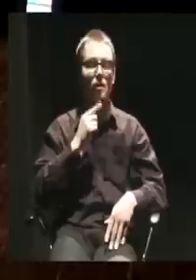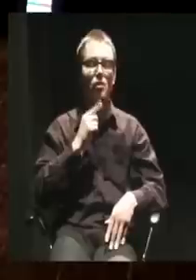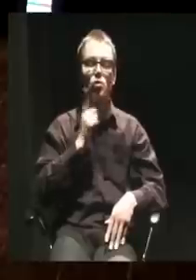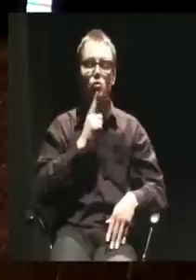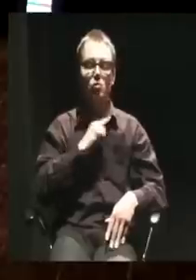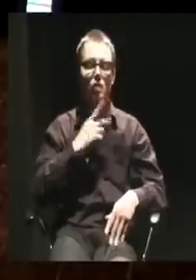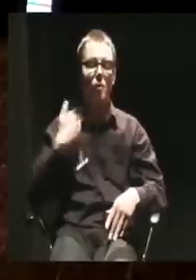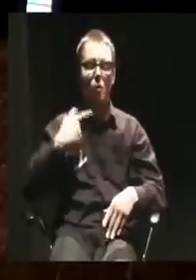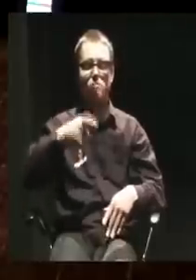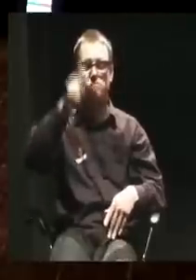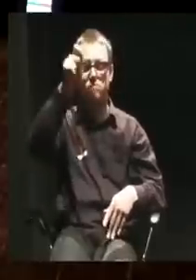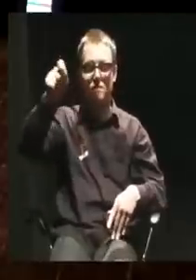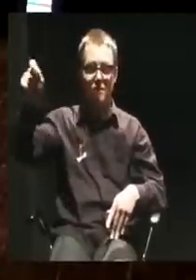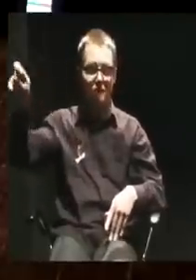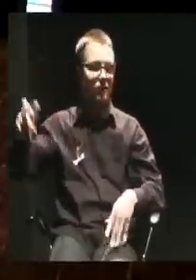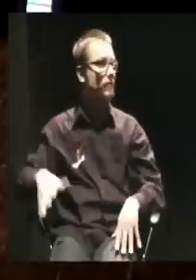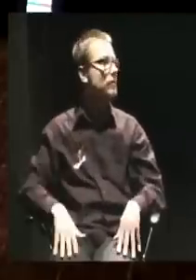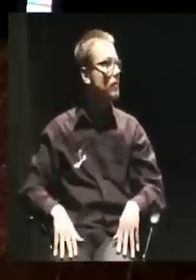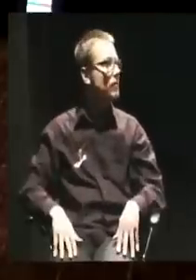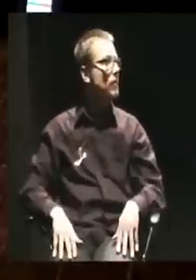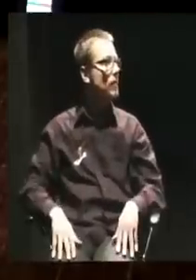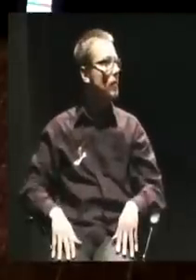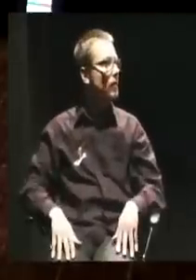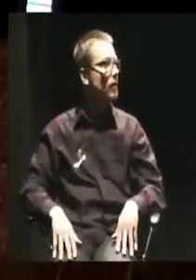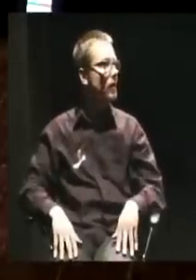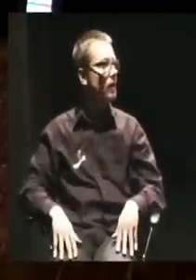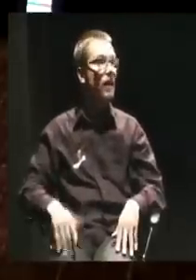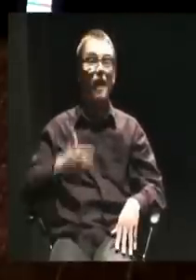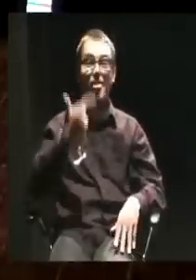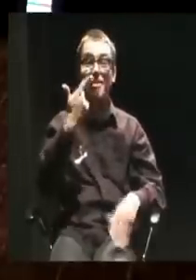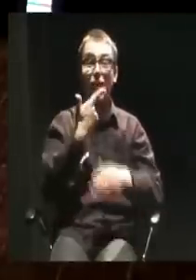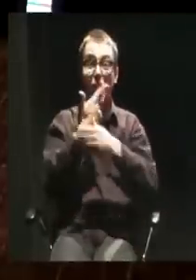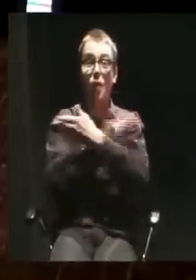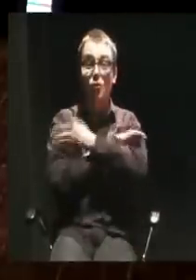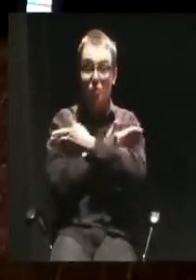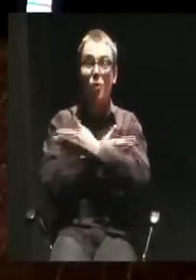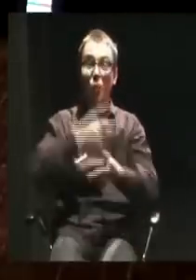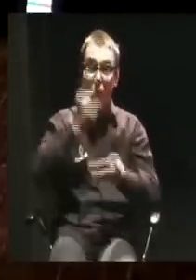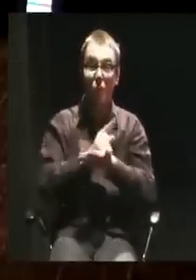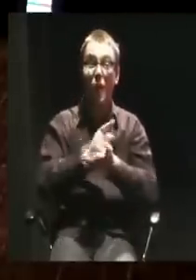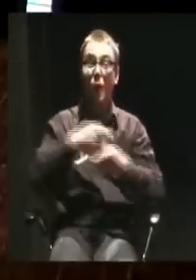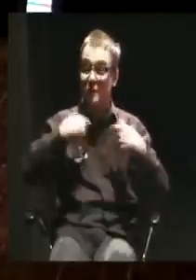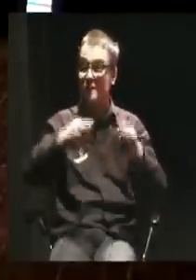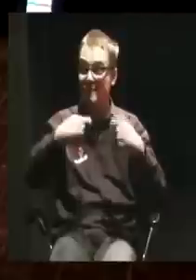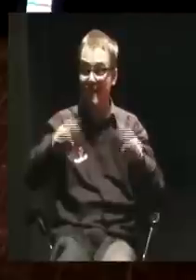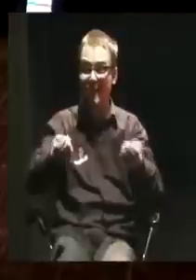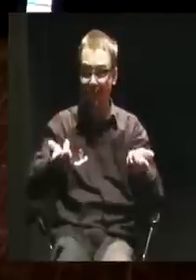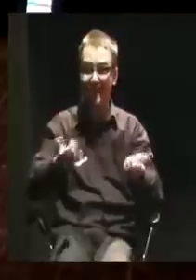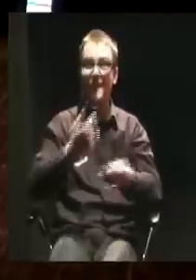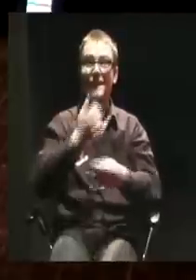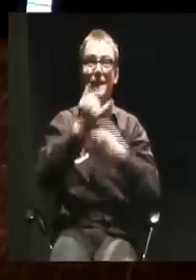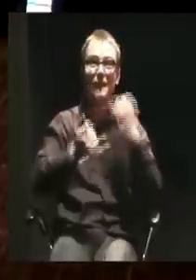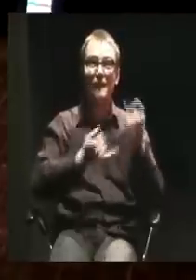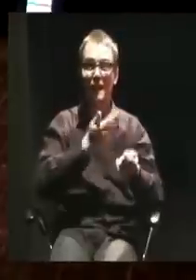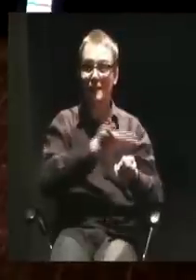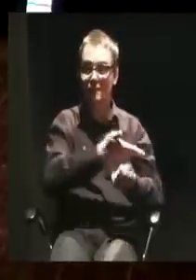H&M. Pracownicy zebrali 28 koszulek, czyli dwie zostały sprzedane. Jeśli rzeczywiście doszło do zakupu koszulki, jak ktoś